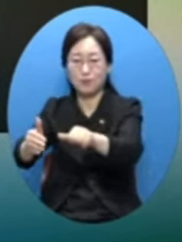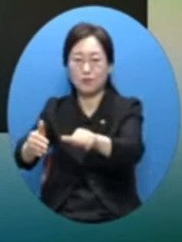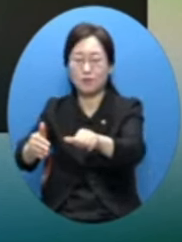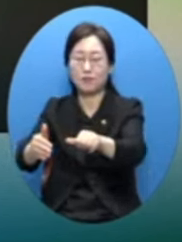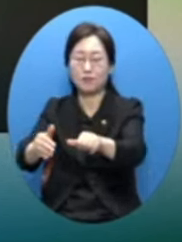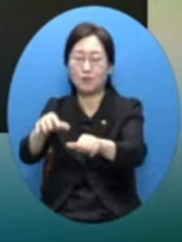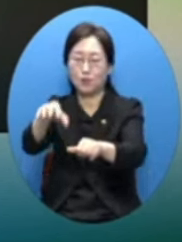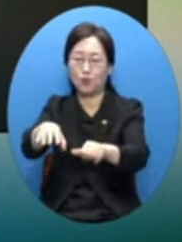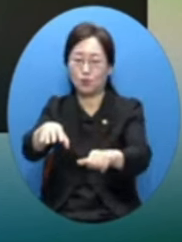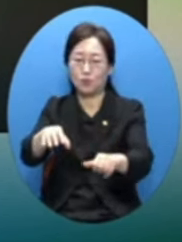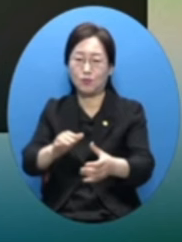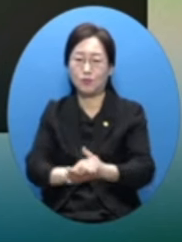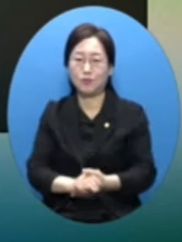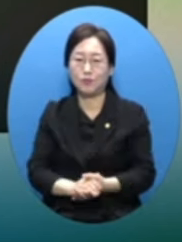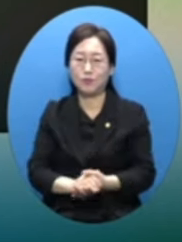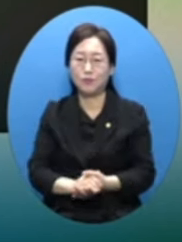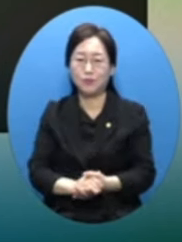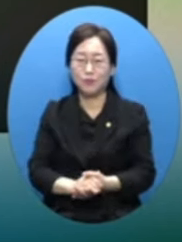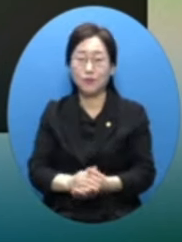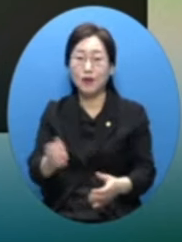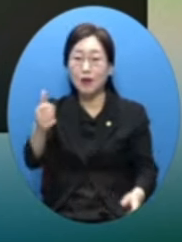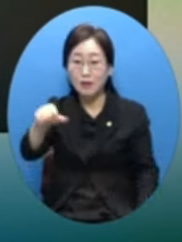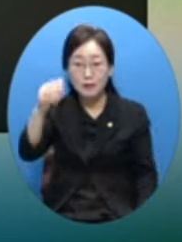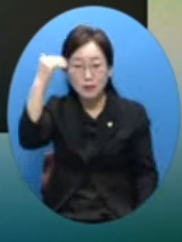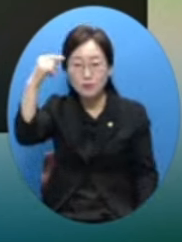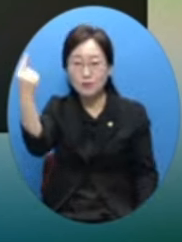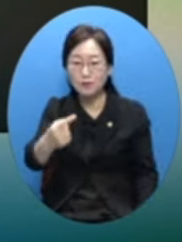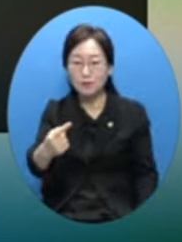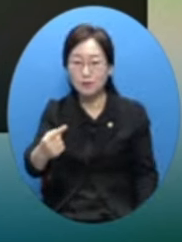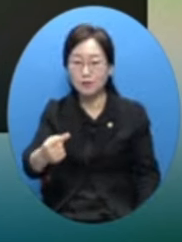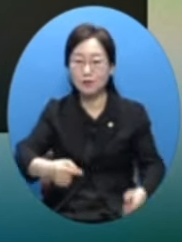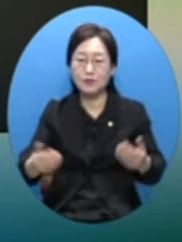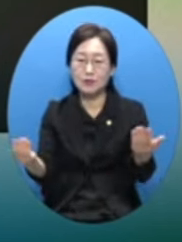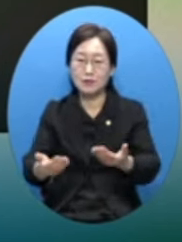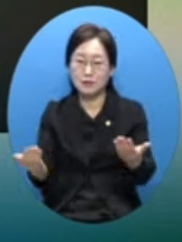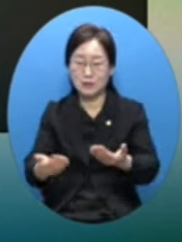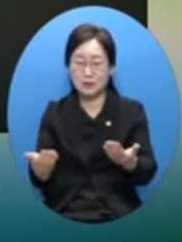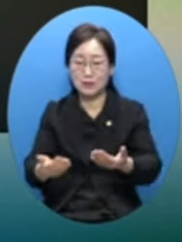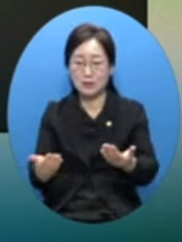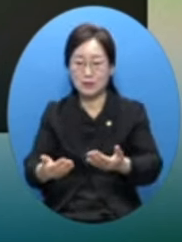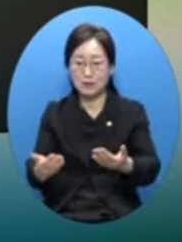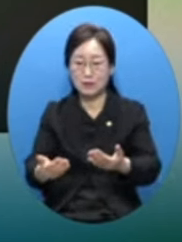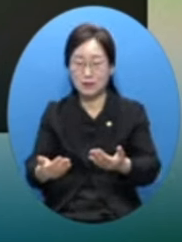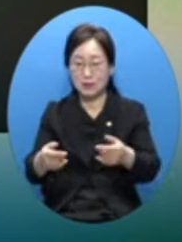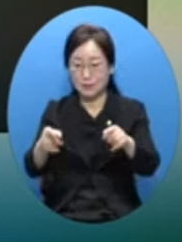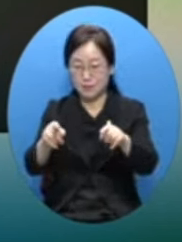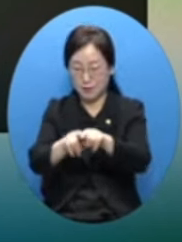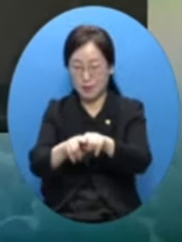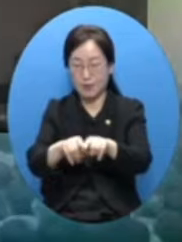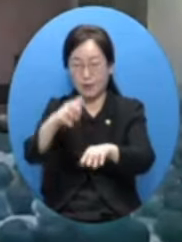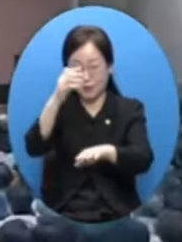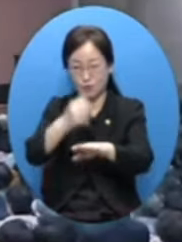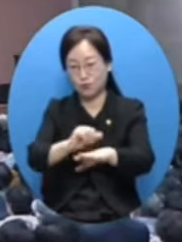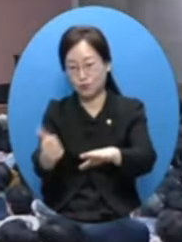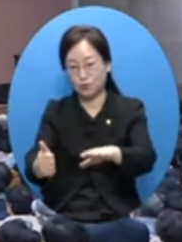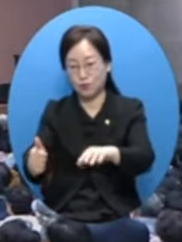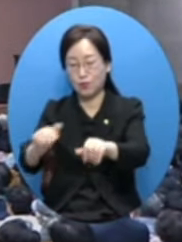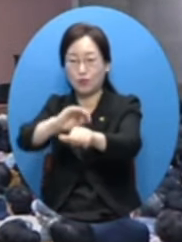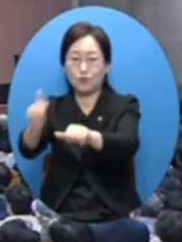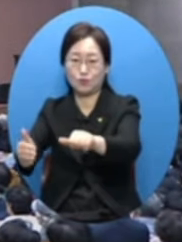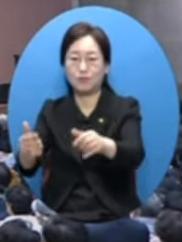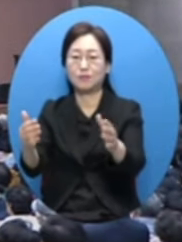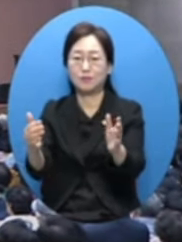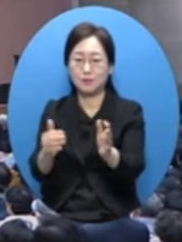있습니다. 그 아들도 한국에 들어와서 그 사역하라고 같이 묻혔는데요. 우리나라